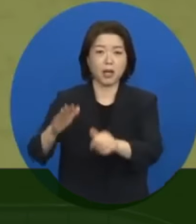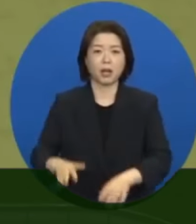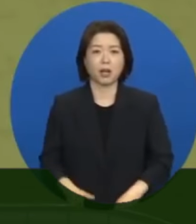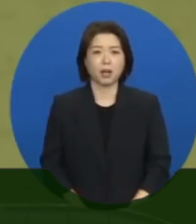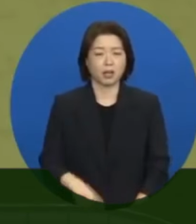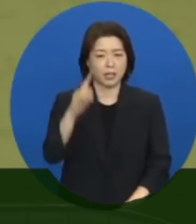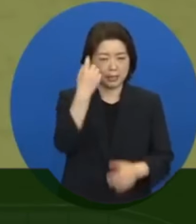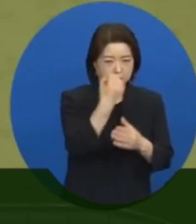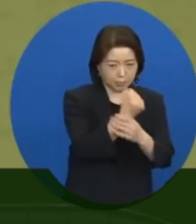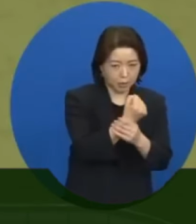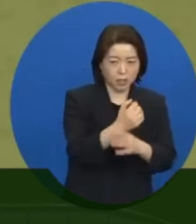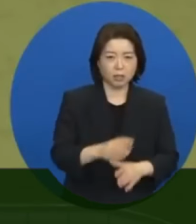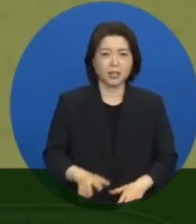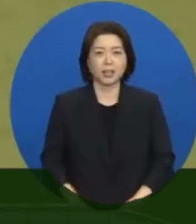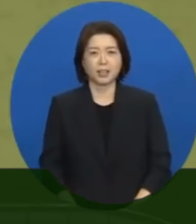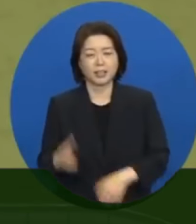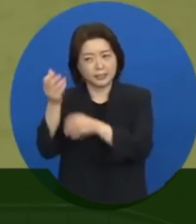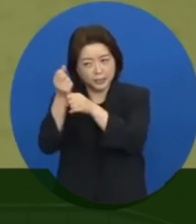편견과